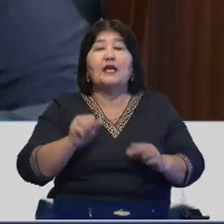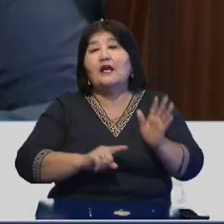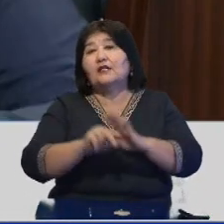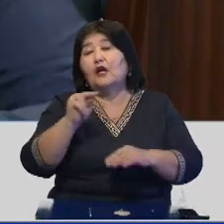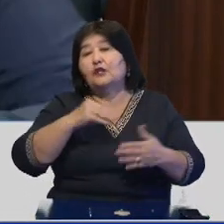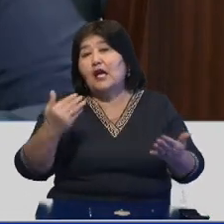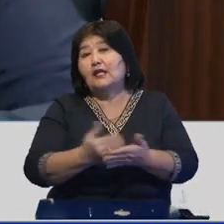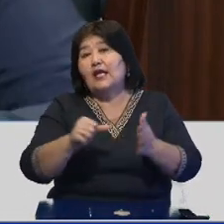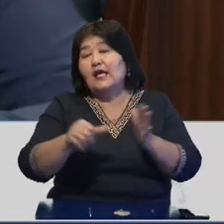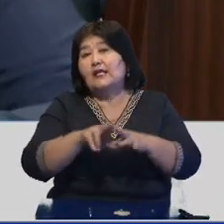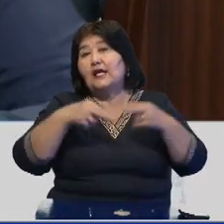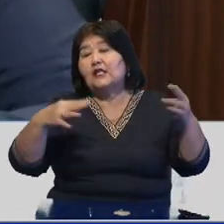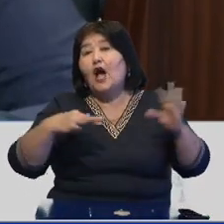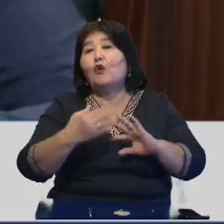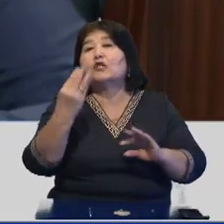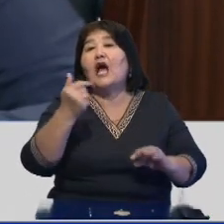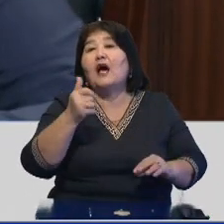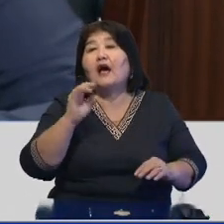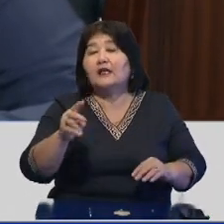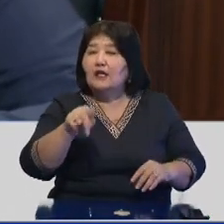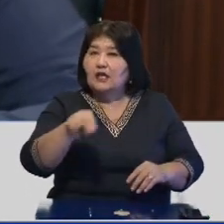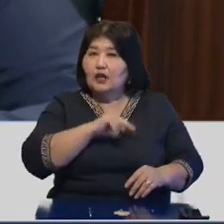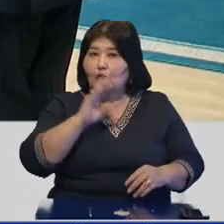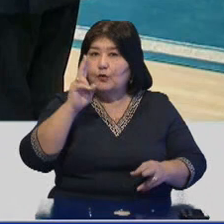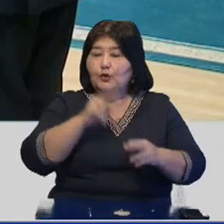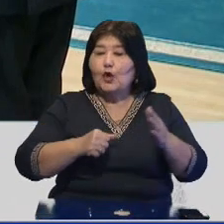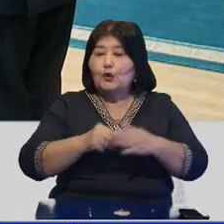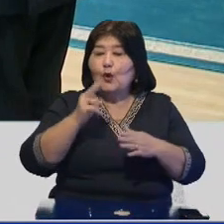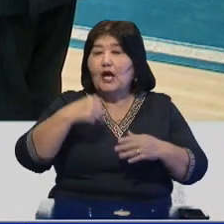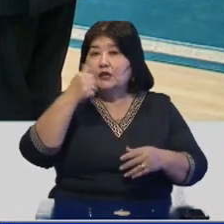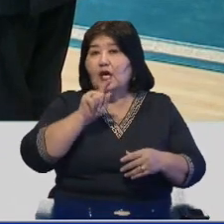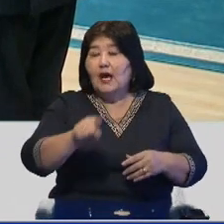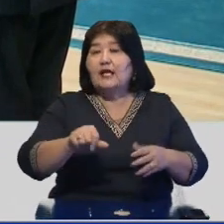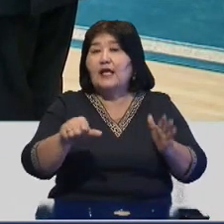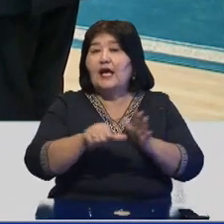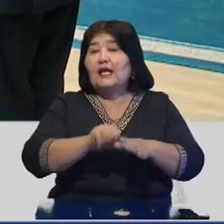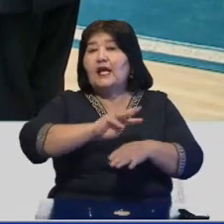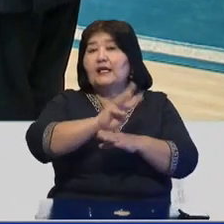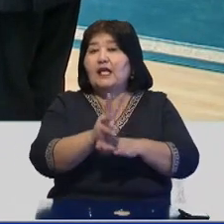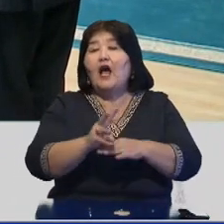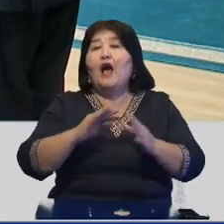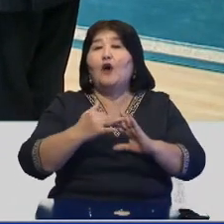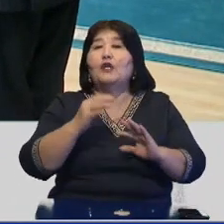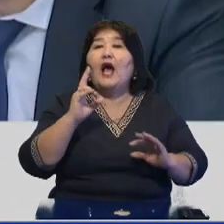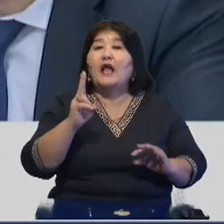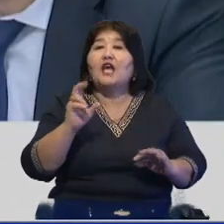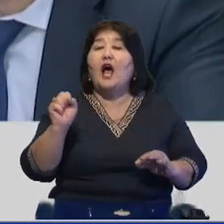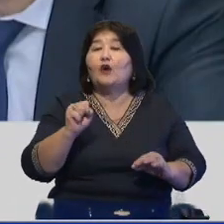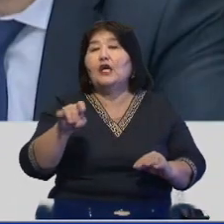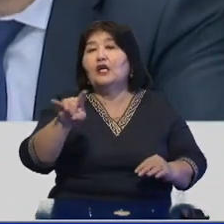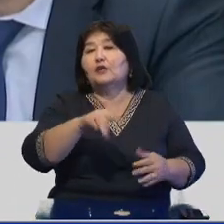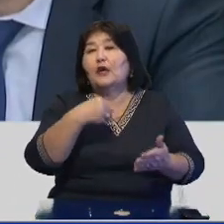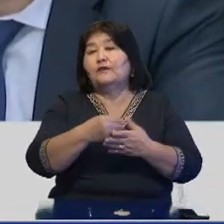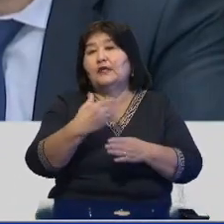работы по обновлению электрических сетей в ауле Шаган эти работы будут завершены до конца года а на электроснабжении аула калжан ахун из республиканского